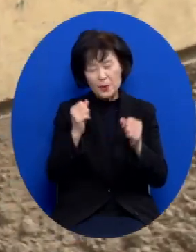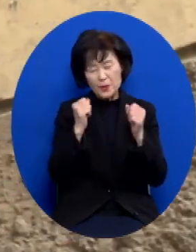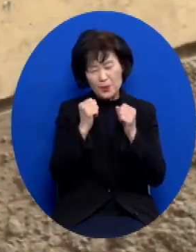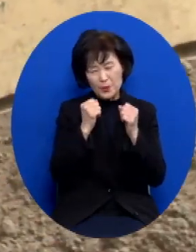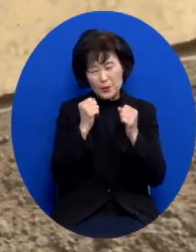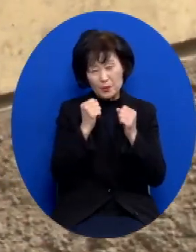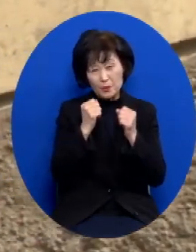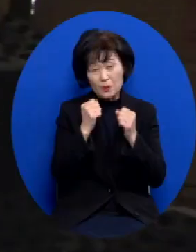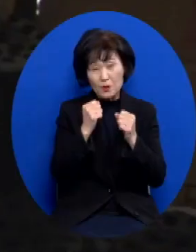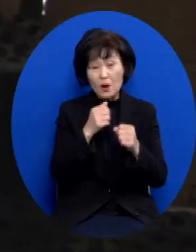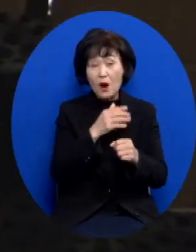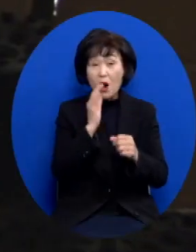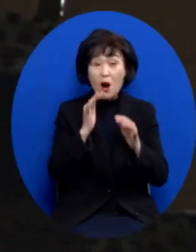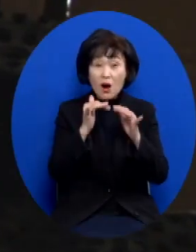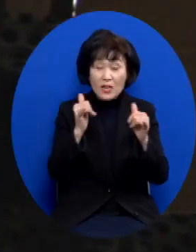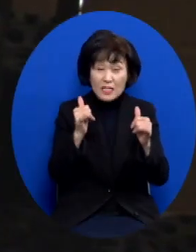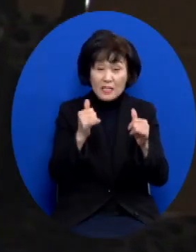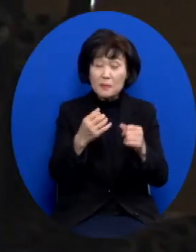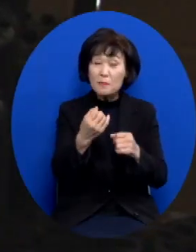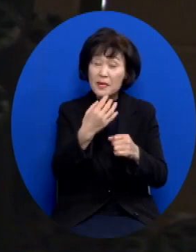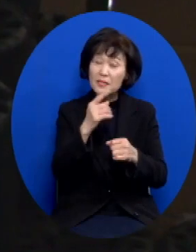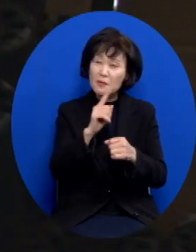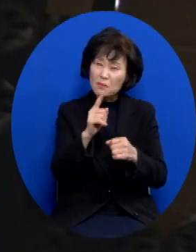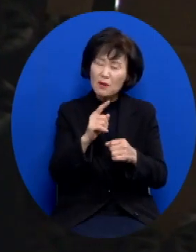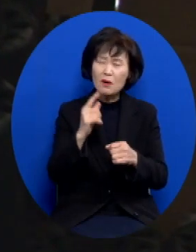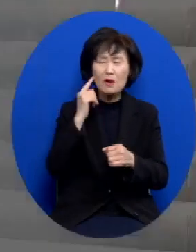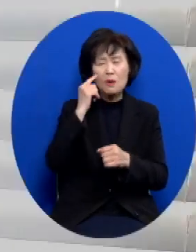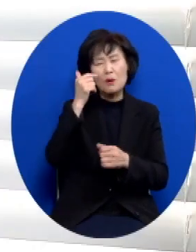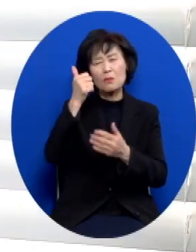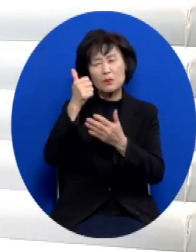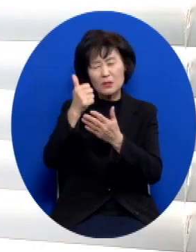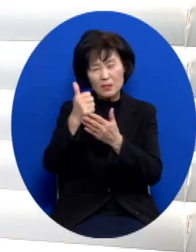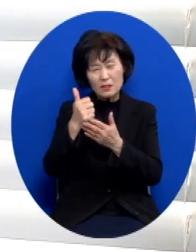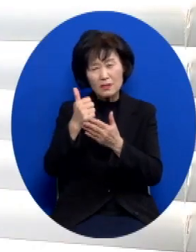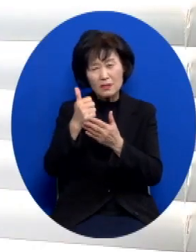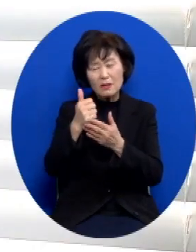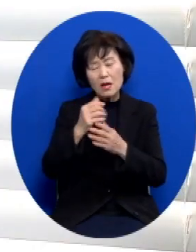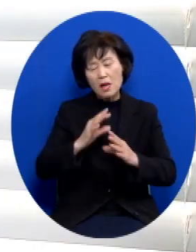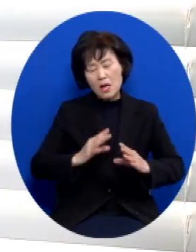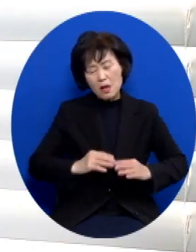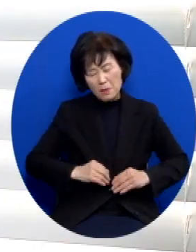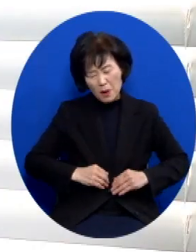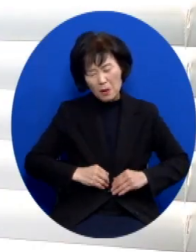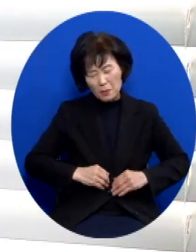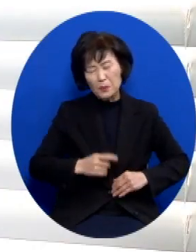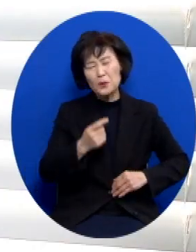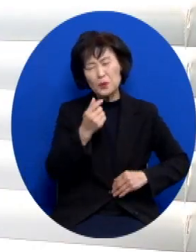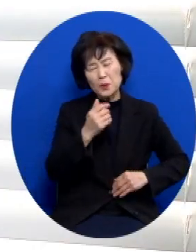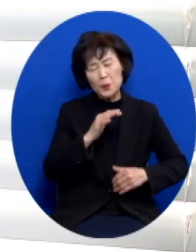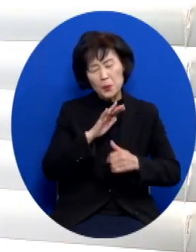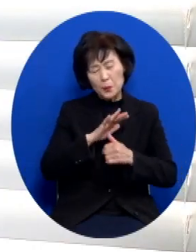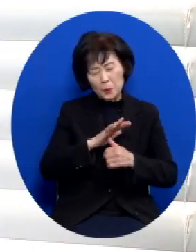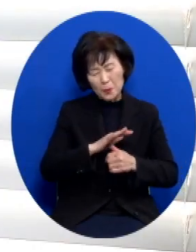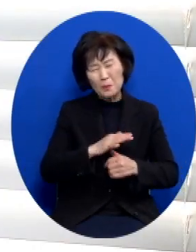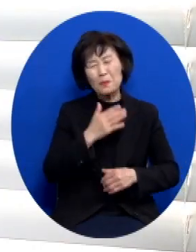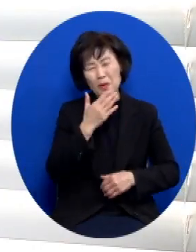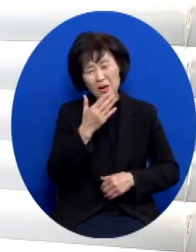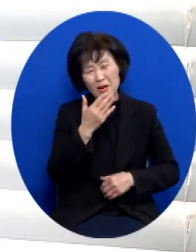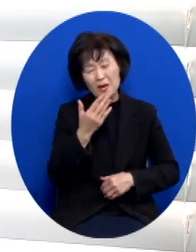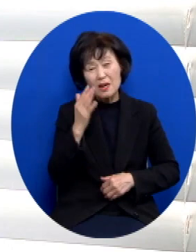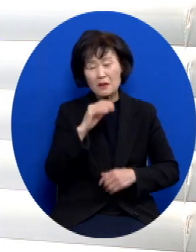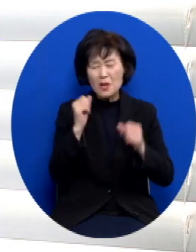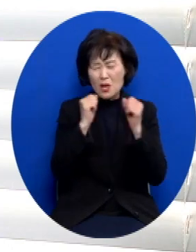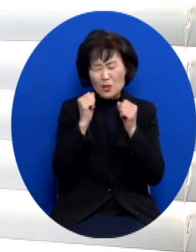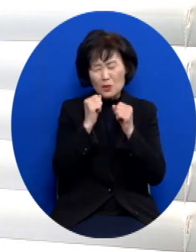어르신들 심지어 제 손을 딱 잡고 하시는 말씀이 아 목사님 배고픈 건 조금 참을 수 있어도 아, 이 추운 거는